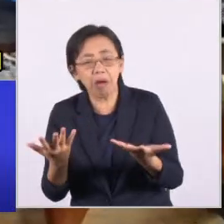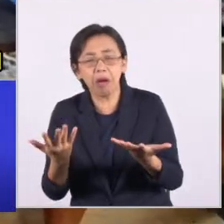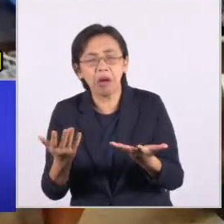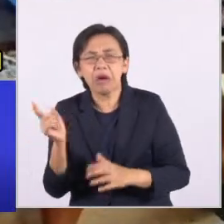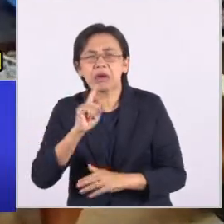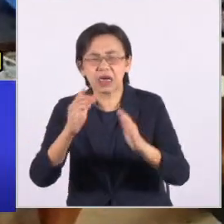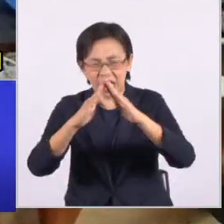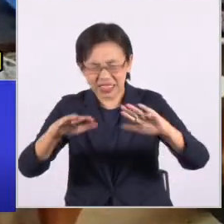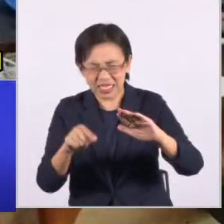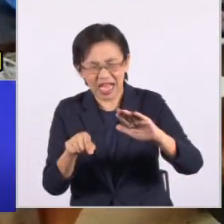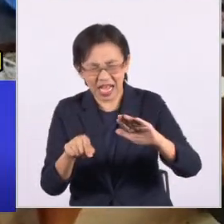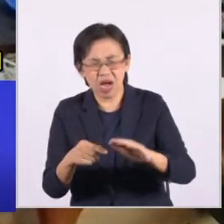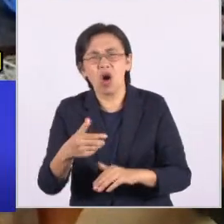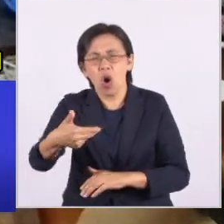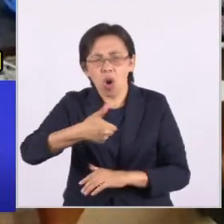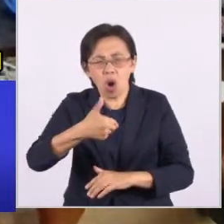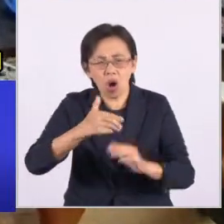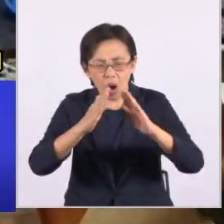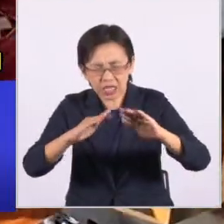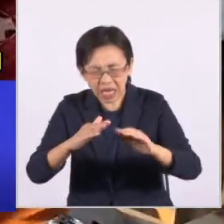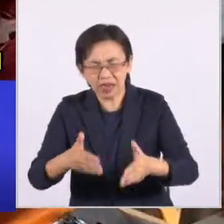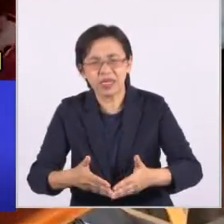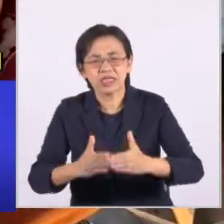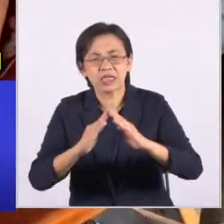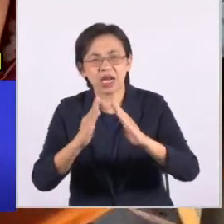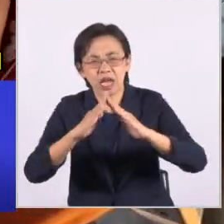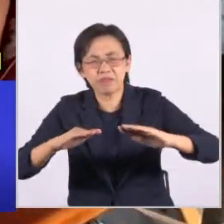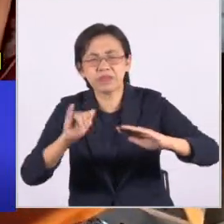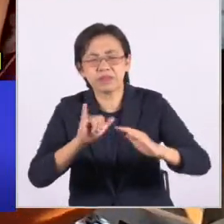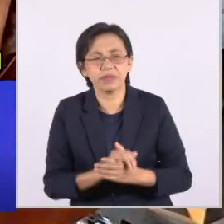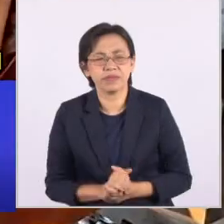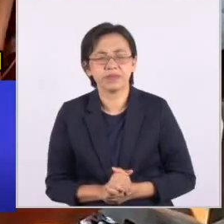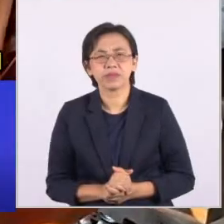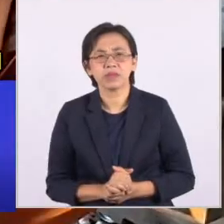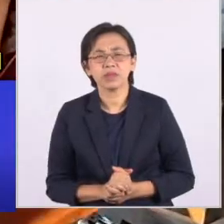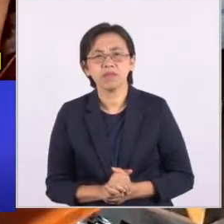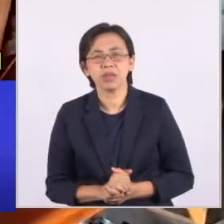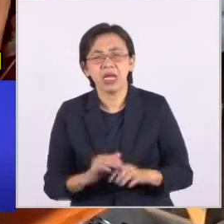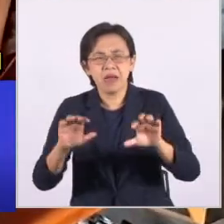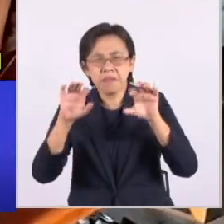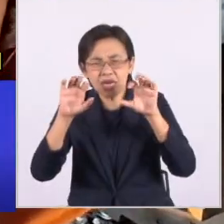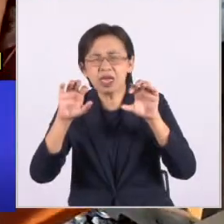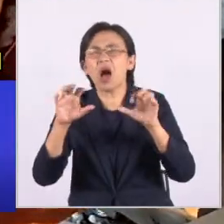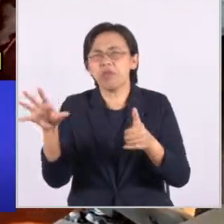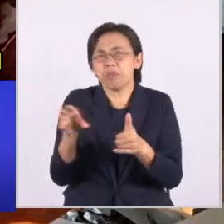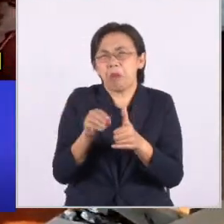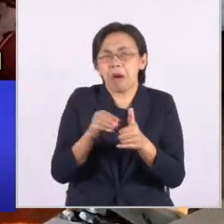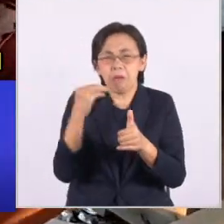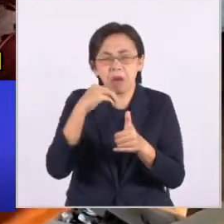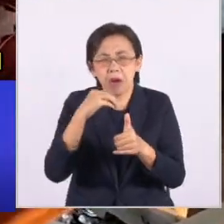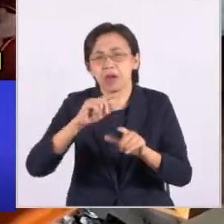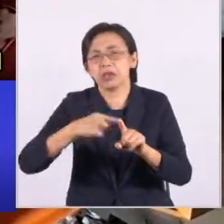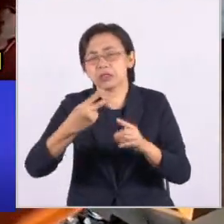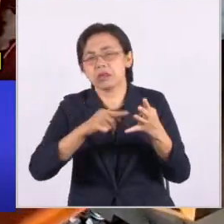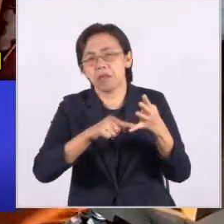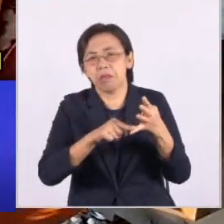คือศาลที่เขาขอยังไม่ได้ตั้งให้เขา เท่าที่ฟังนี้เข้าบ่อยนะคะเนี่ยเขาอ้างว่าผีเข้าบ่อย ตั้งแต่ปลายกุมภาแล้ว